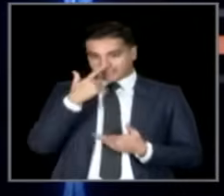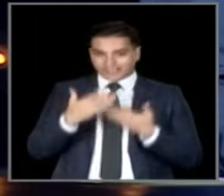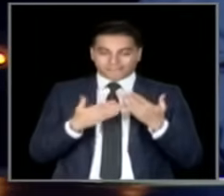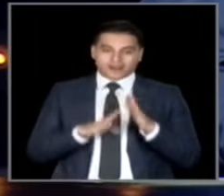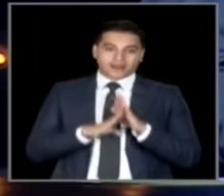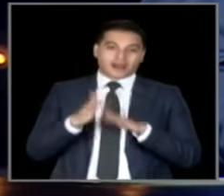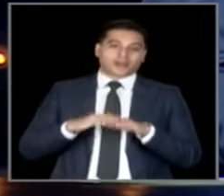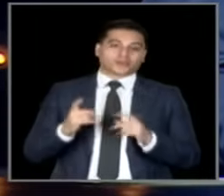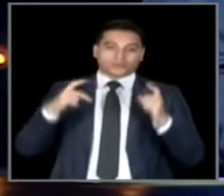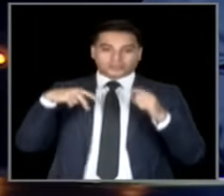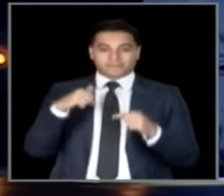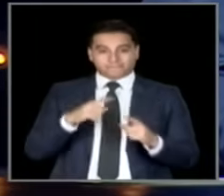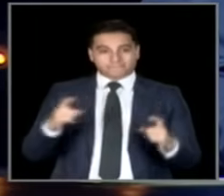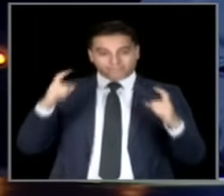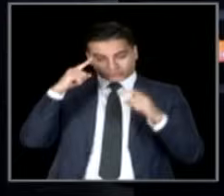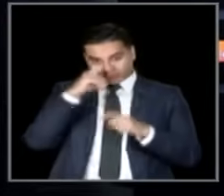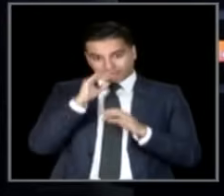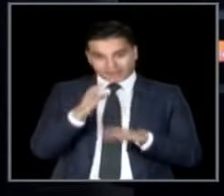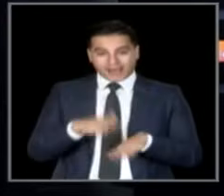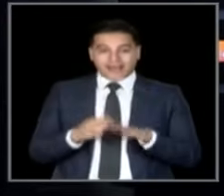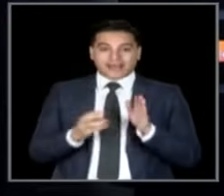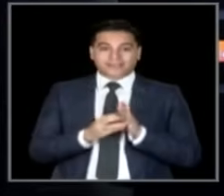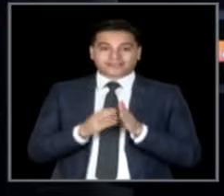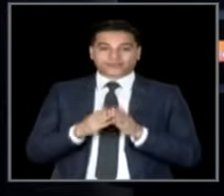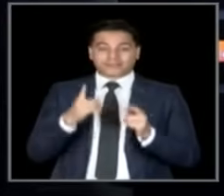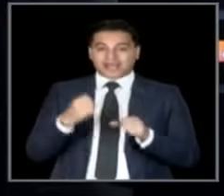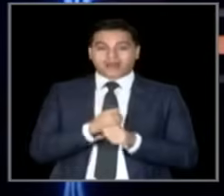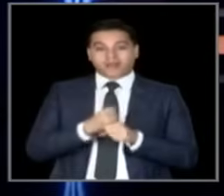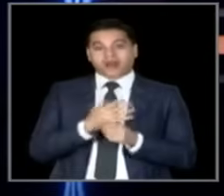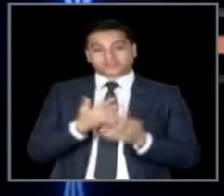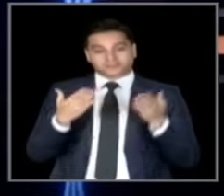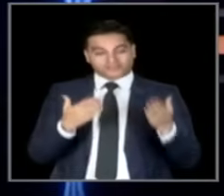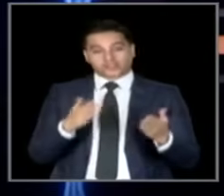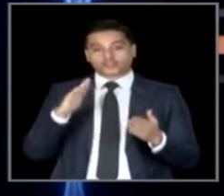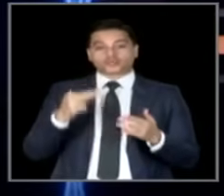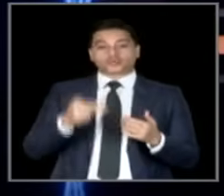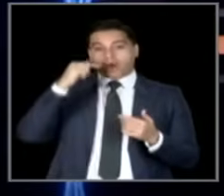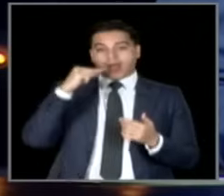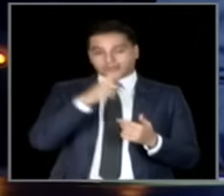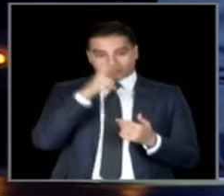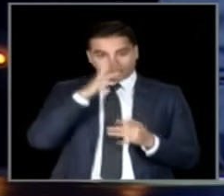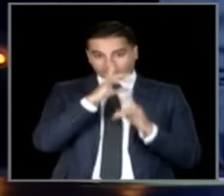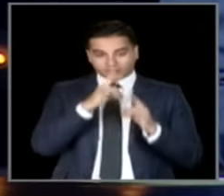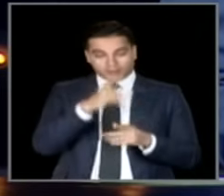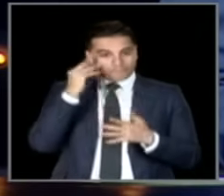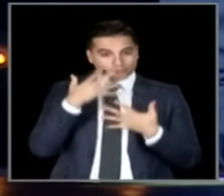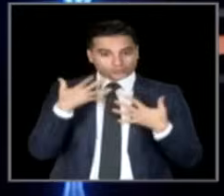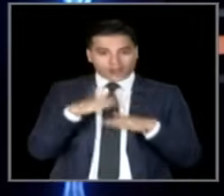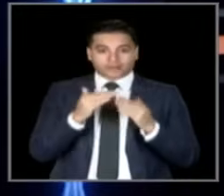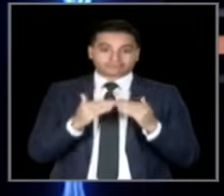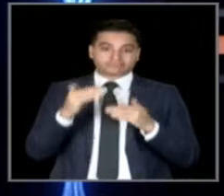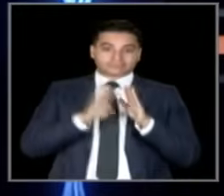الثمانية. ماتش النهارده كمان هيبقى صعب، جامعة السويس الحقيقة عاملة موسم عظيم. سعاد ازيك يا سعاد؟ الحمد لله. انبسطتوا لما